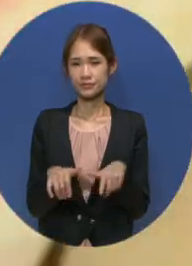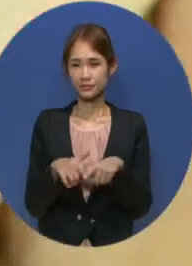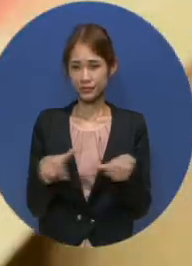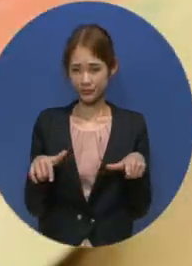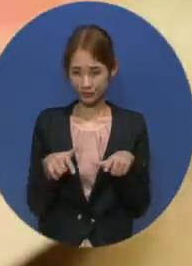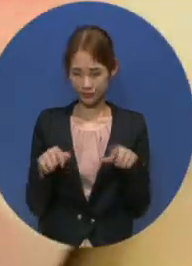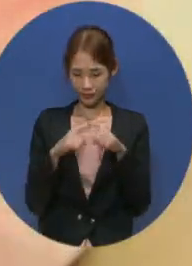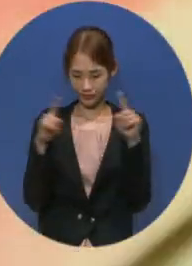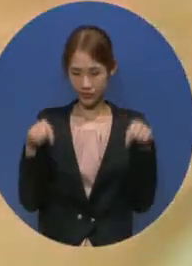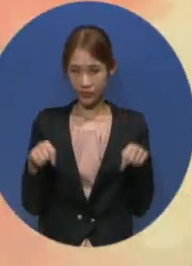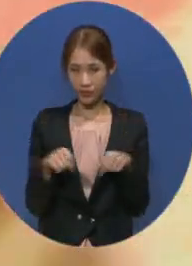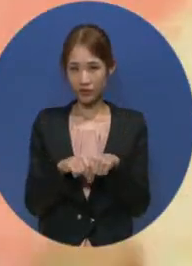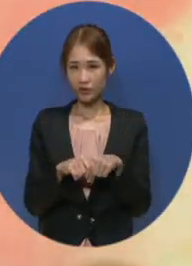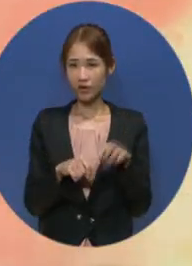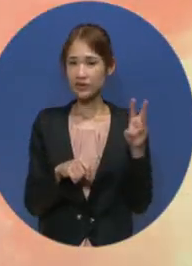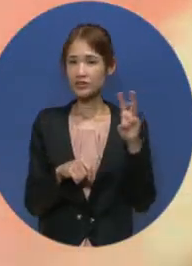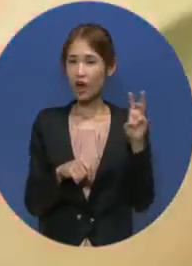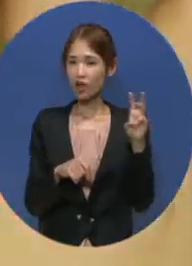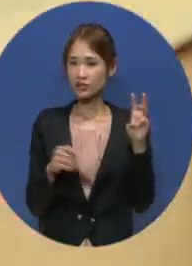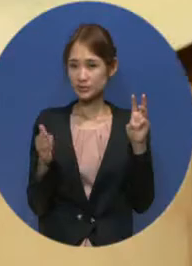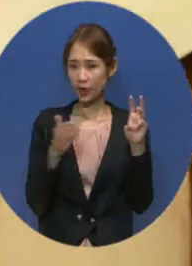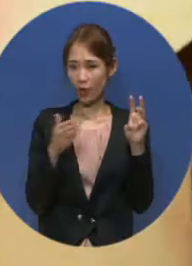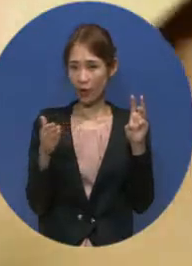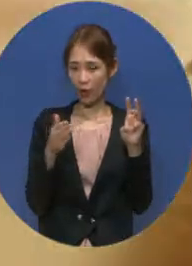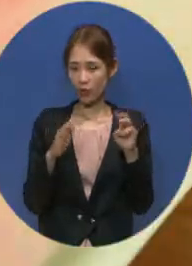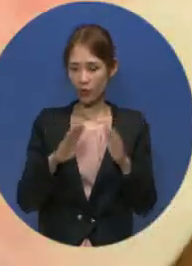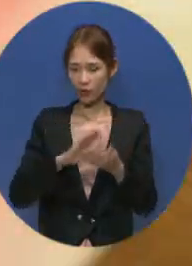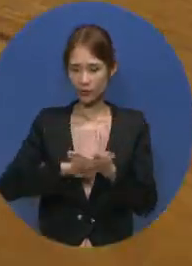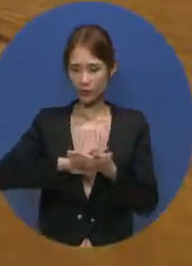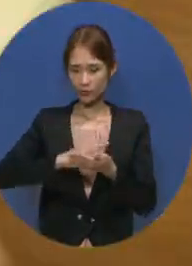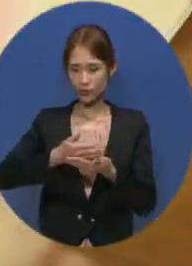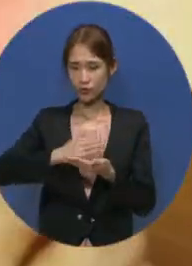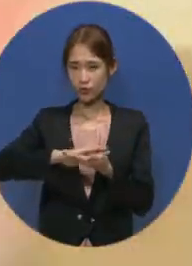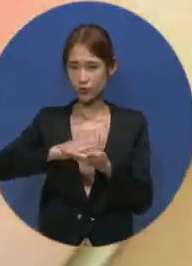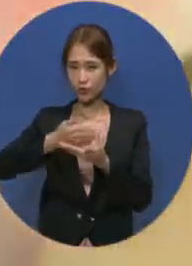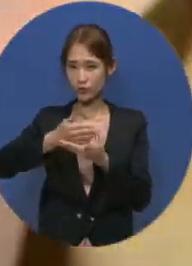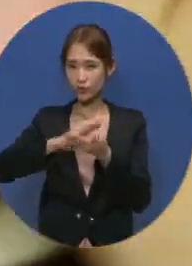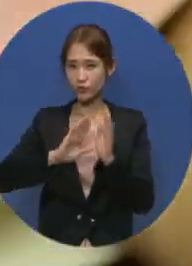평평한 종이를 30번 정도 꾹꾹 눌러져 보면 완성.